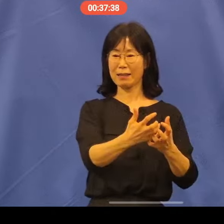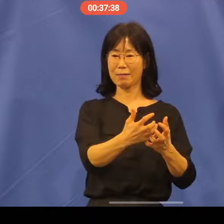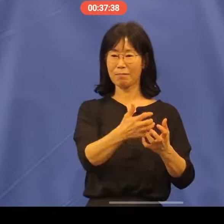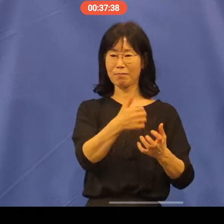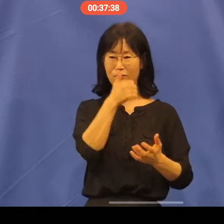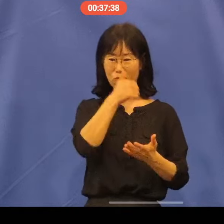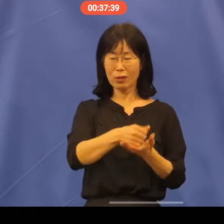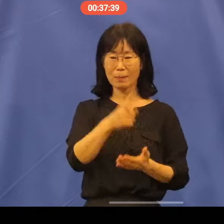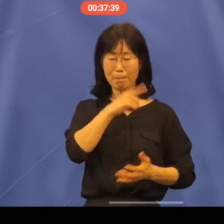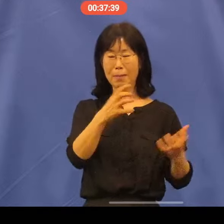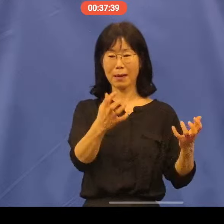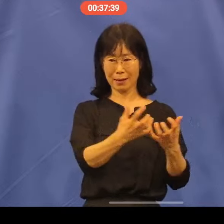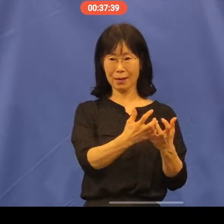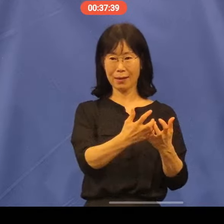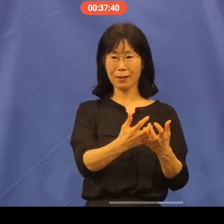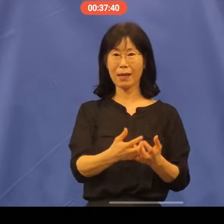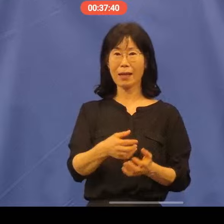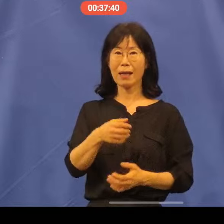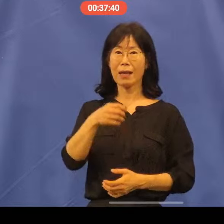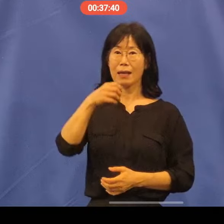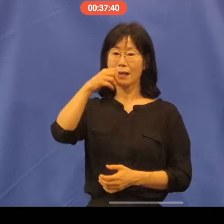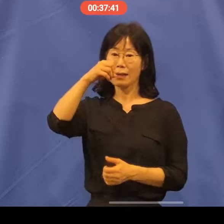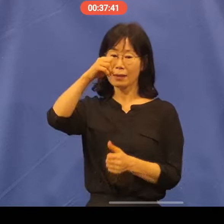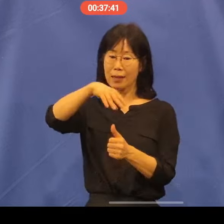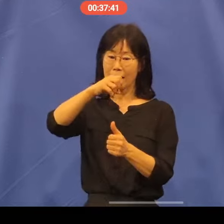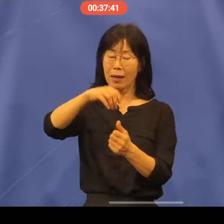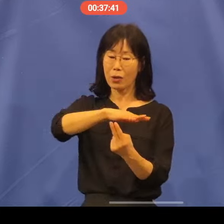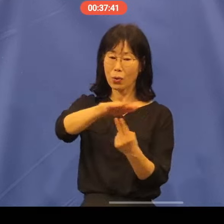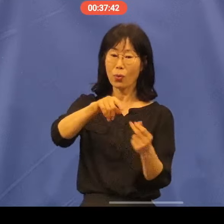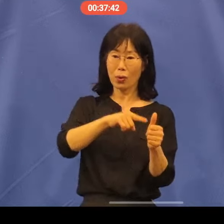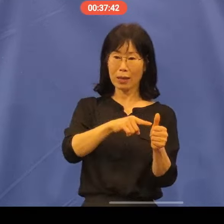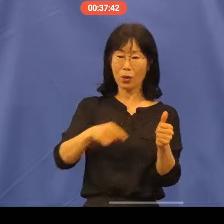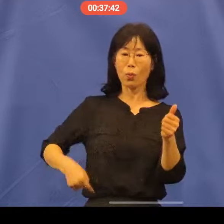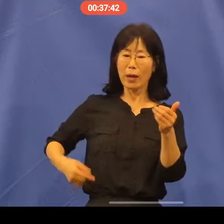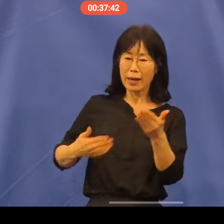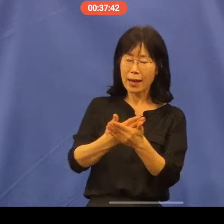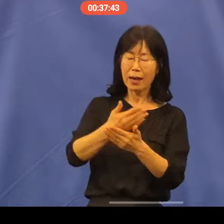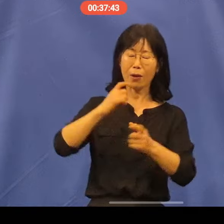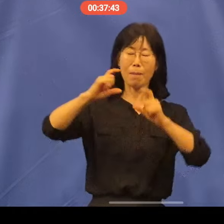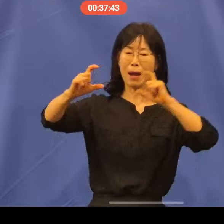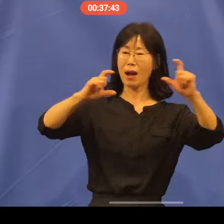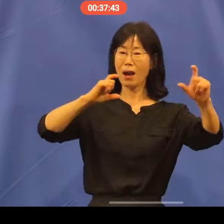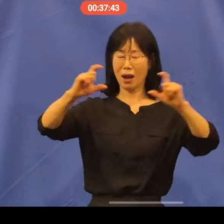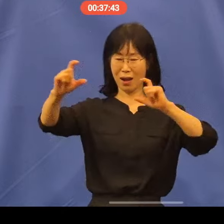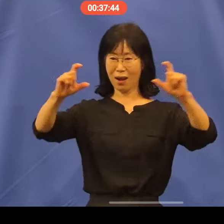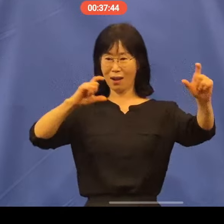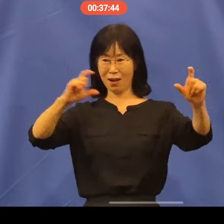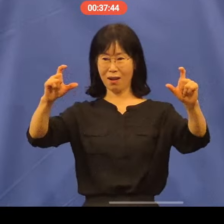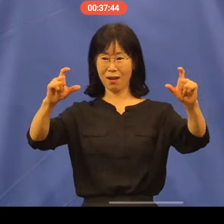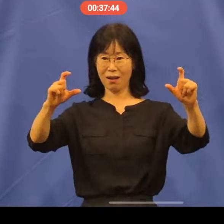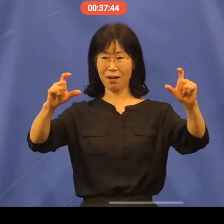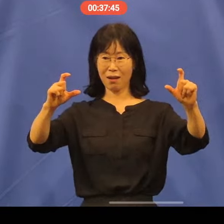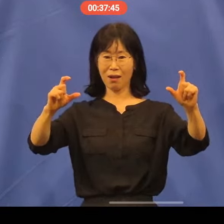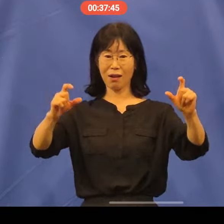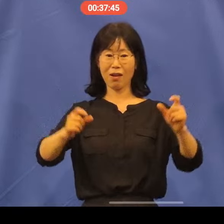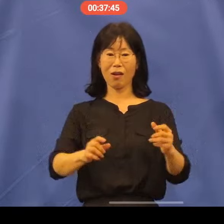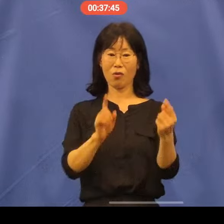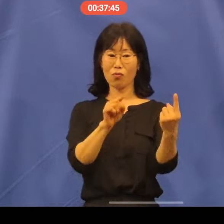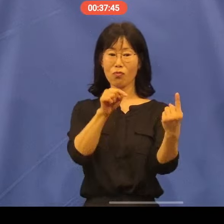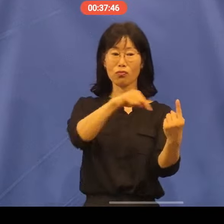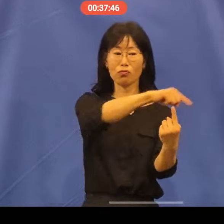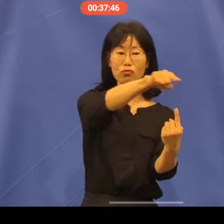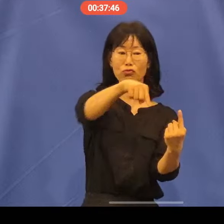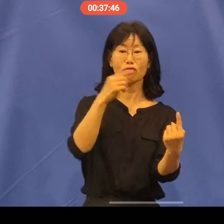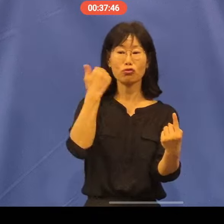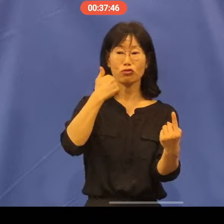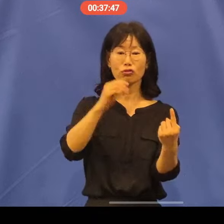세례요한의 메시지는 회개하라, 그리고 회개에 합당한 열매를 맺어라. 그 시대 바리새인들과 종교 지도자들을 향해 외친 메시지예요. 그러니까 그